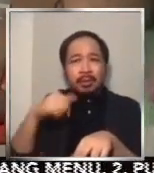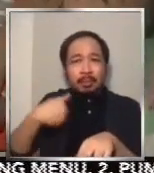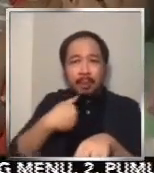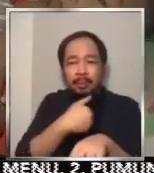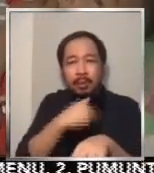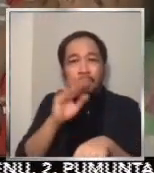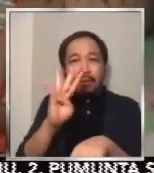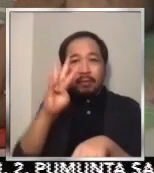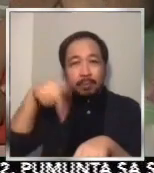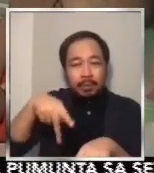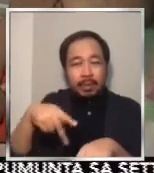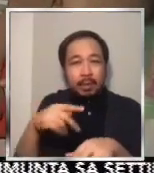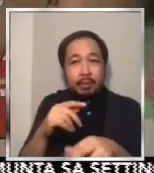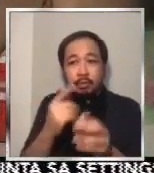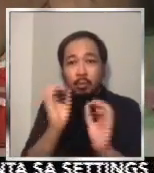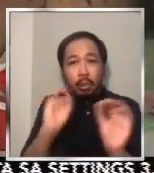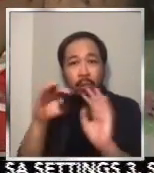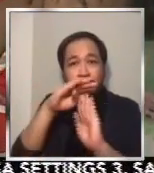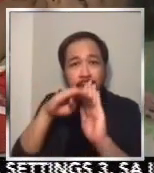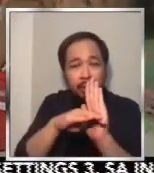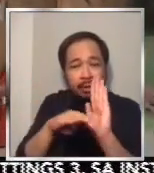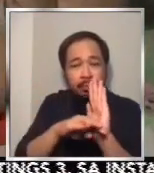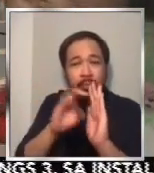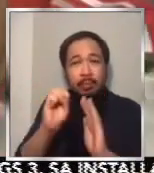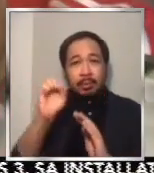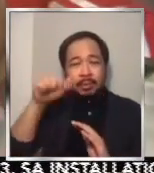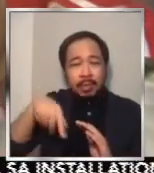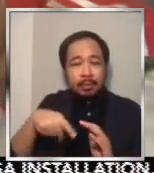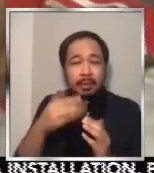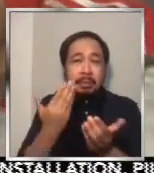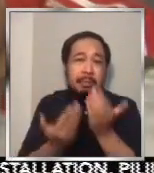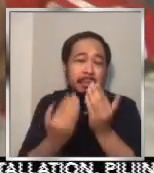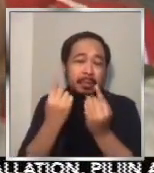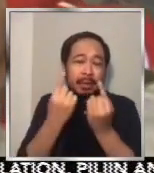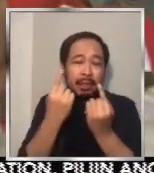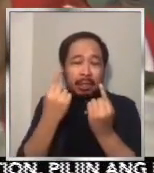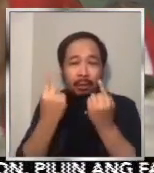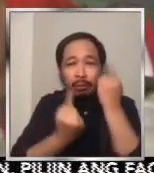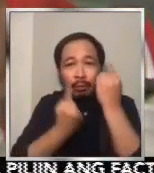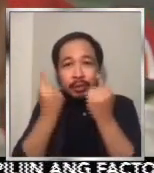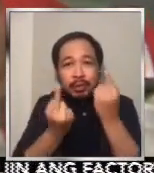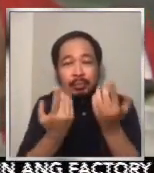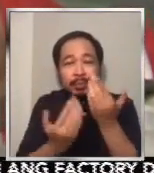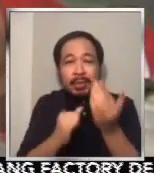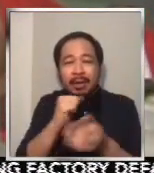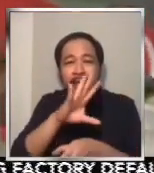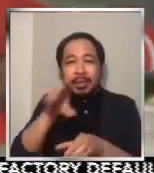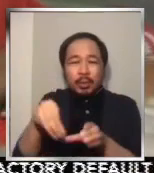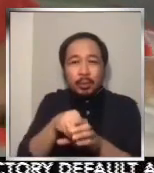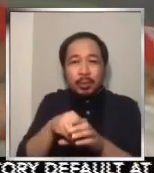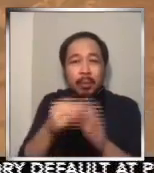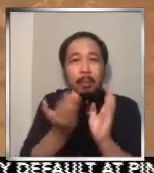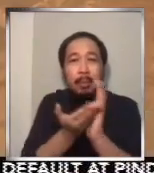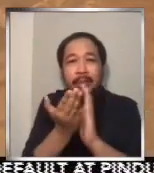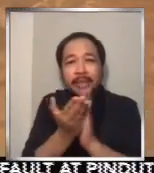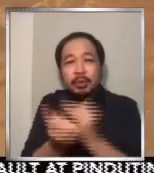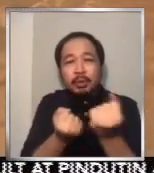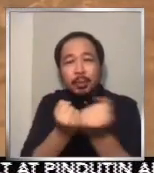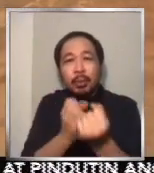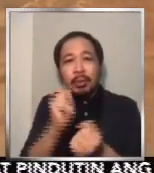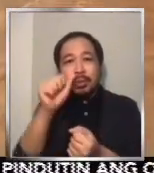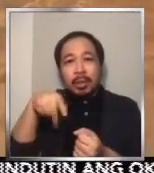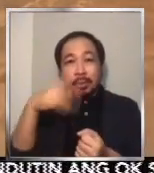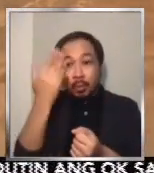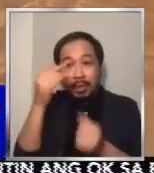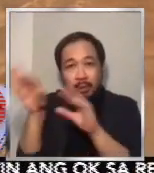DSWD SAP at nangangambang hindi rin mapabilang sa Pasig Supplemental SAP dahil kalilipat lang nila sa lungsod nitong Enero mula sa Masbate. Siyempre mahirap